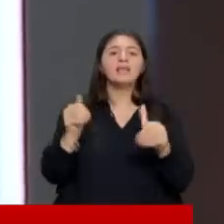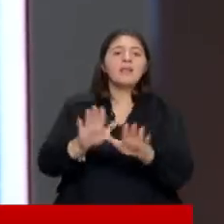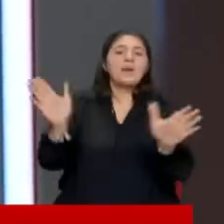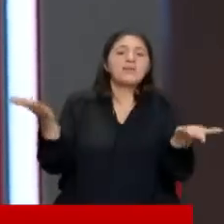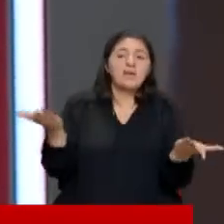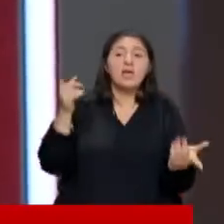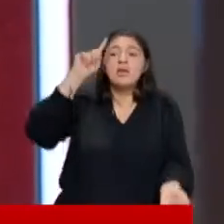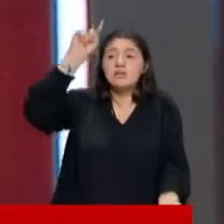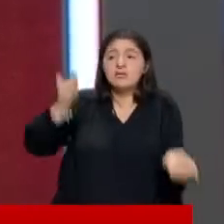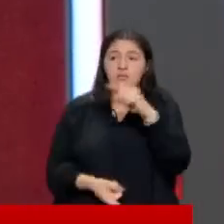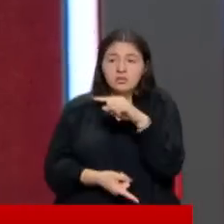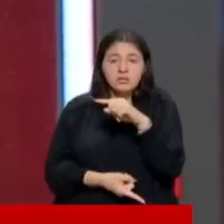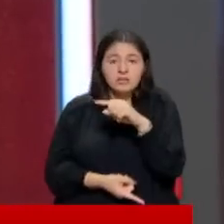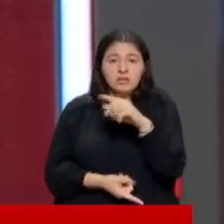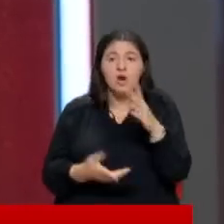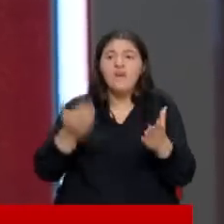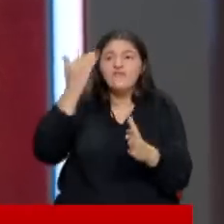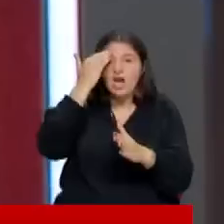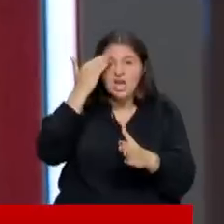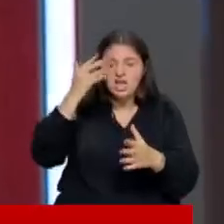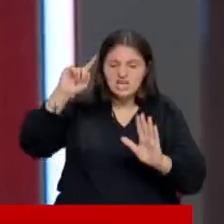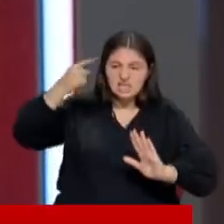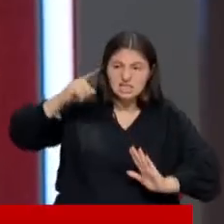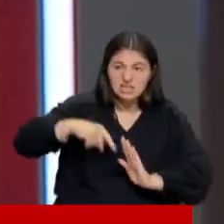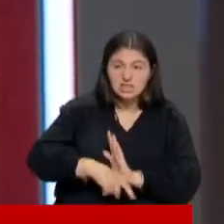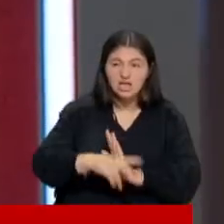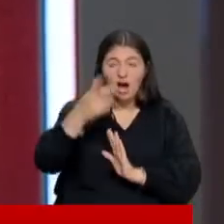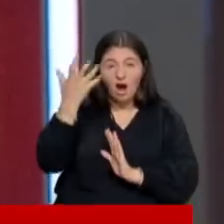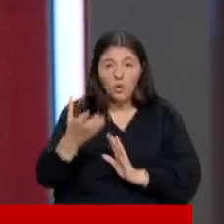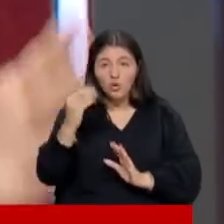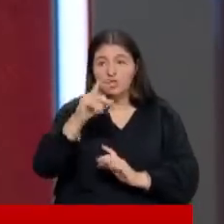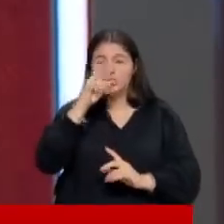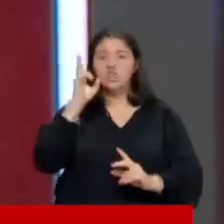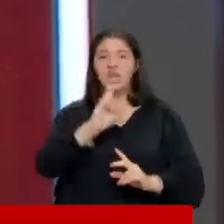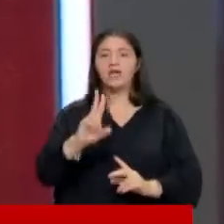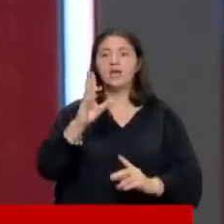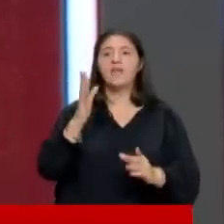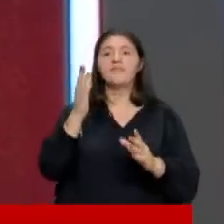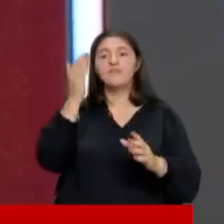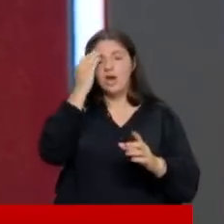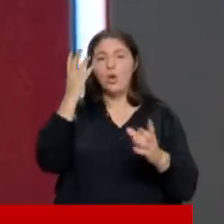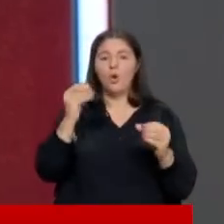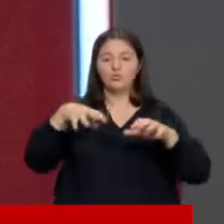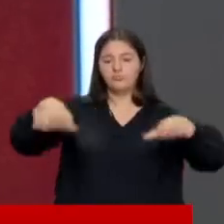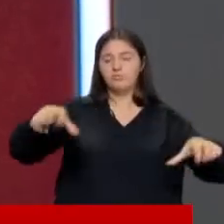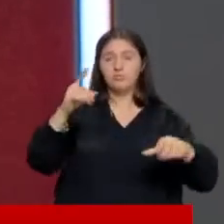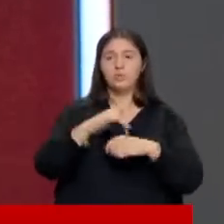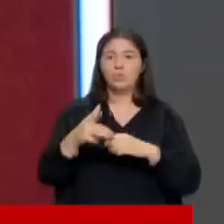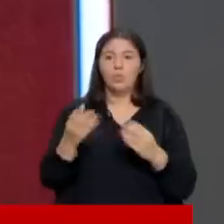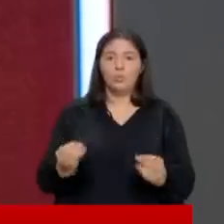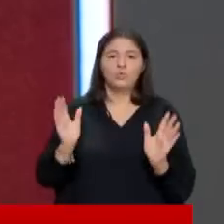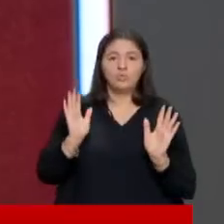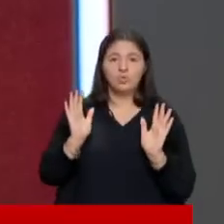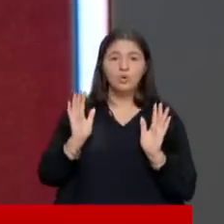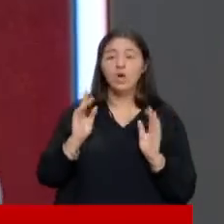getiremediler tam tersine yoksulluğun derinleştiği Sadece zenginlerin ve yoksulların olduğu bir ülkeye dönüştürdüler